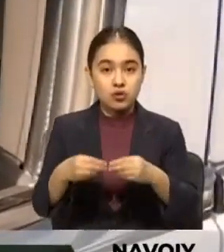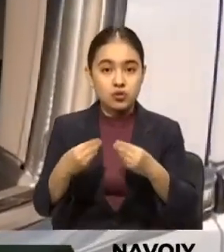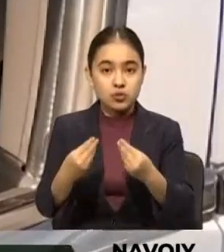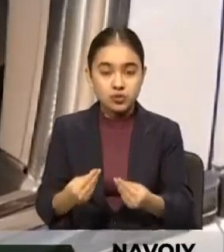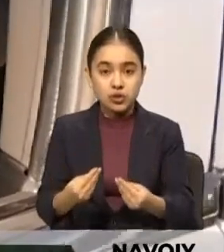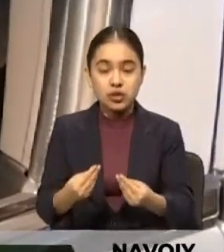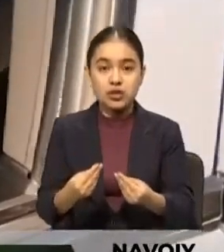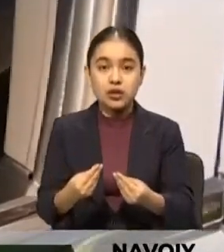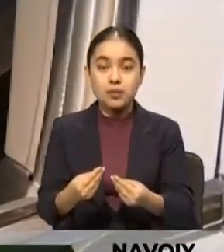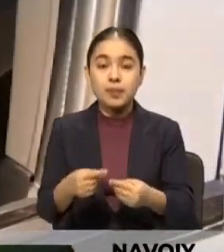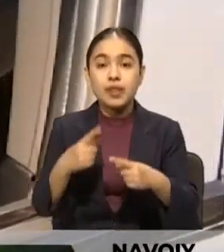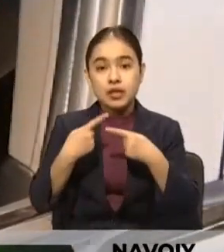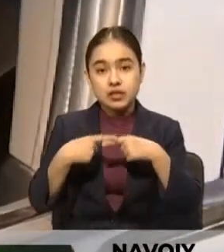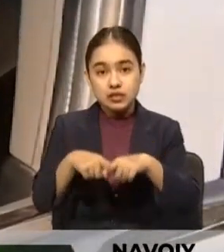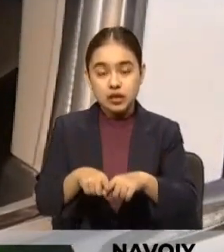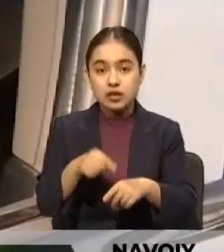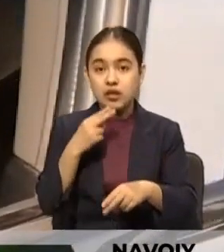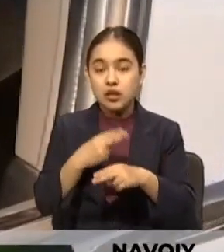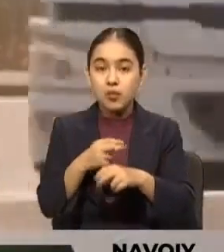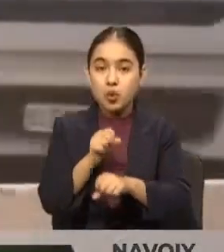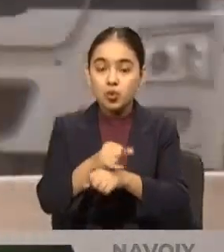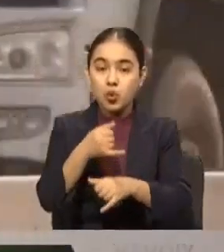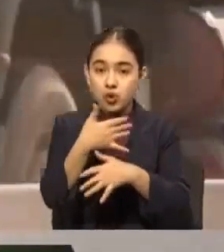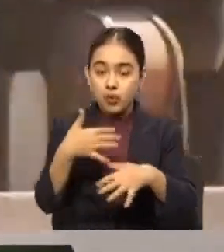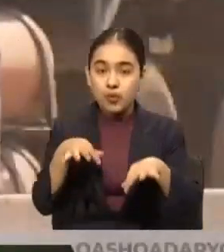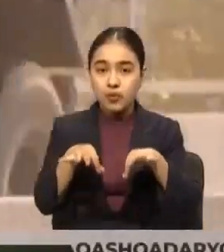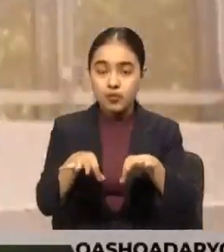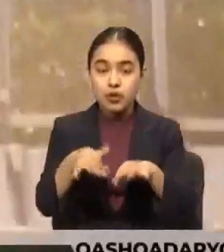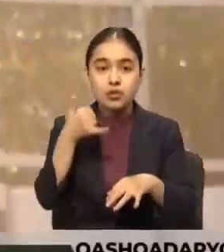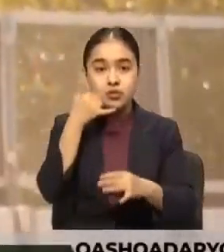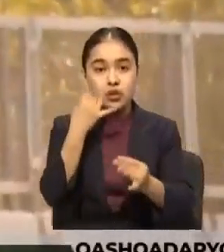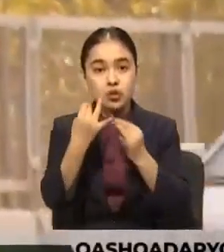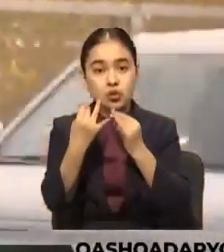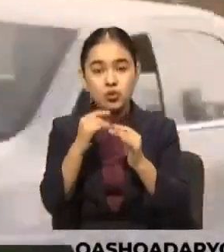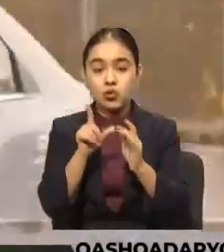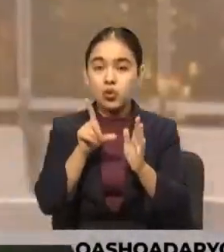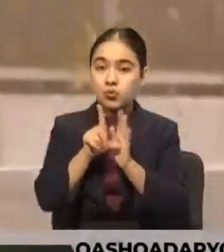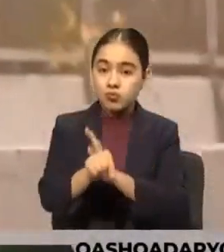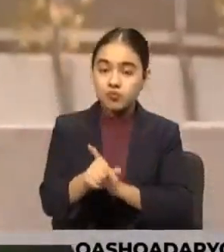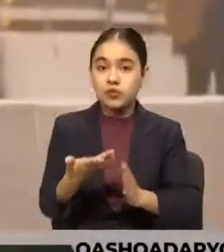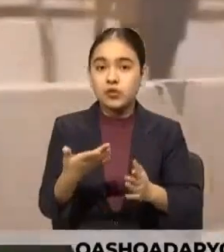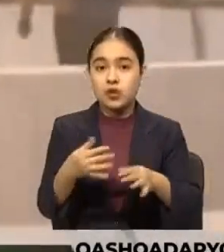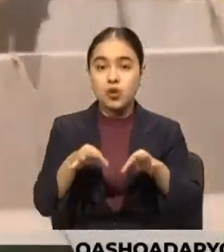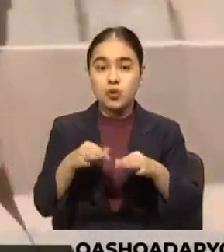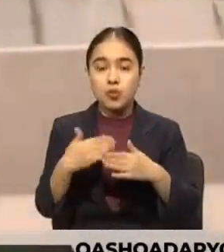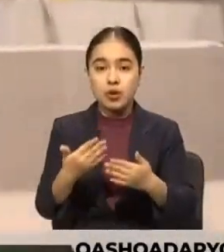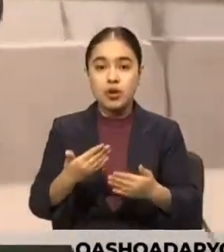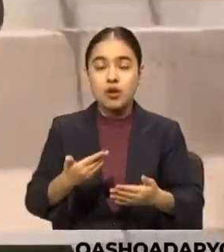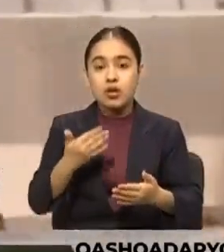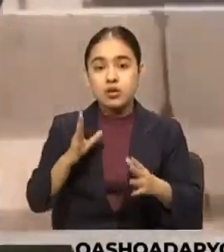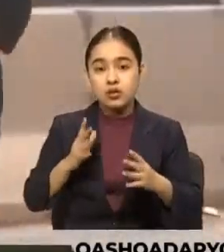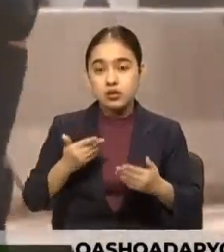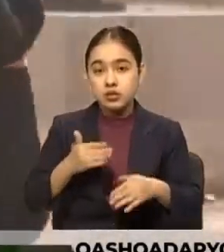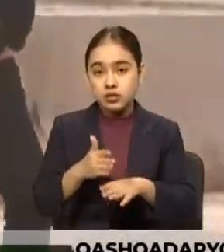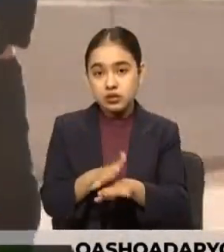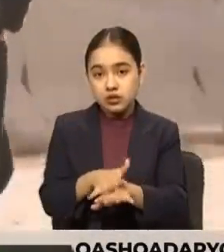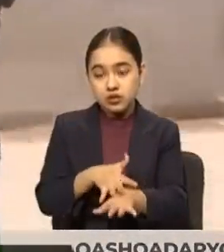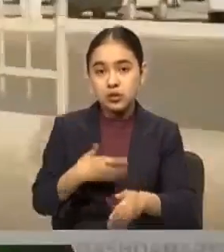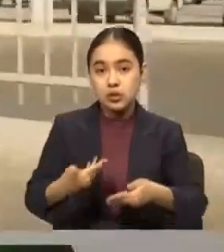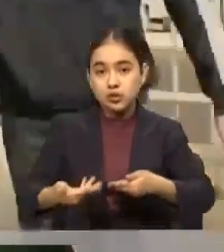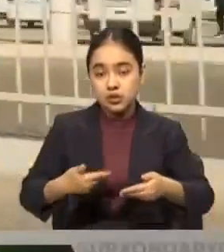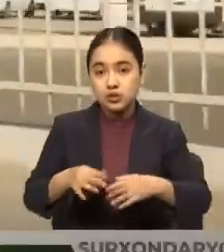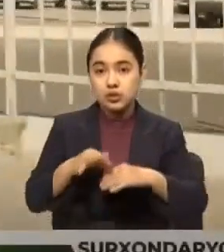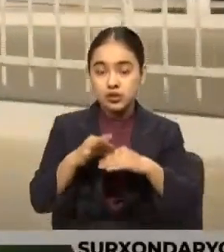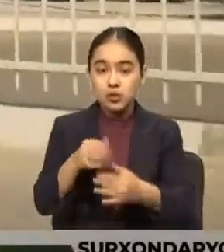bu. Texnikada temir bu to'xta olmaydi mashina. Telefonda gaplashib o'tib ketadi. Yana keyin yo'l bersangiz sekin o'tadi-da, endi ko'p